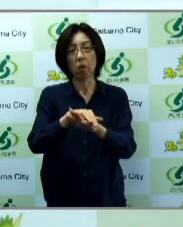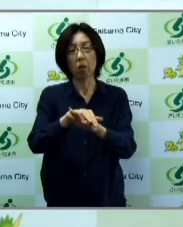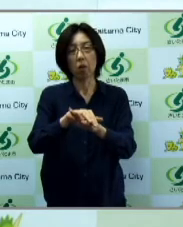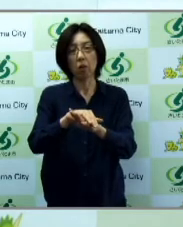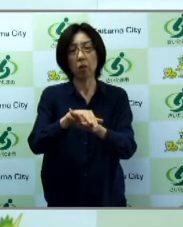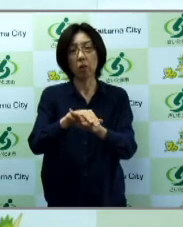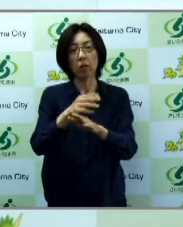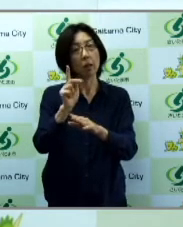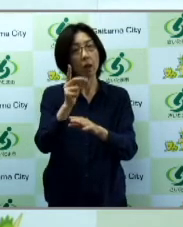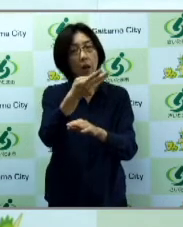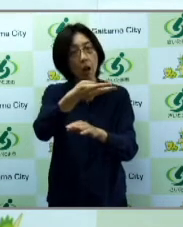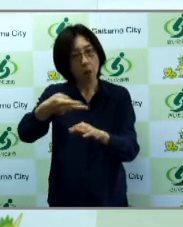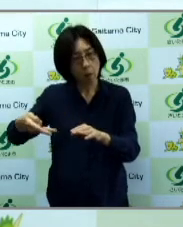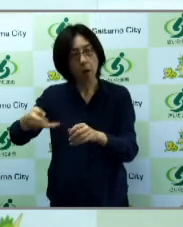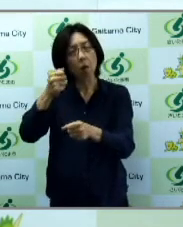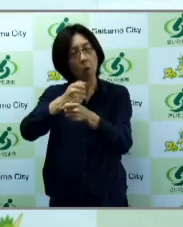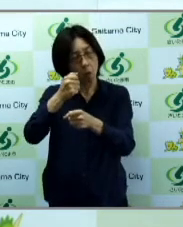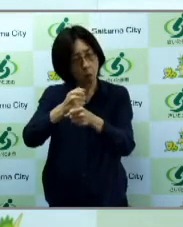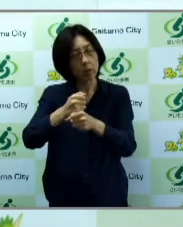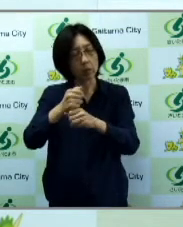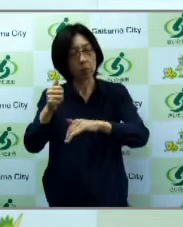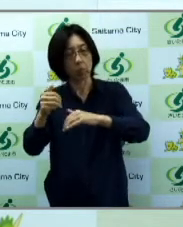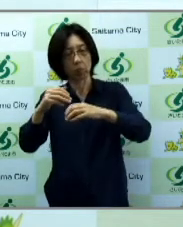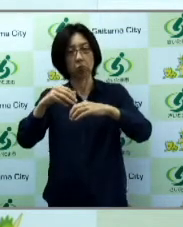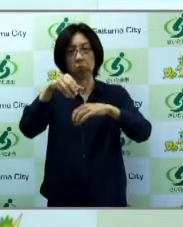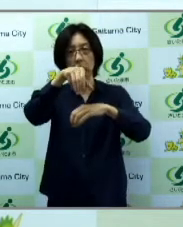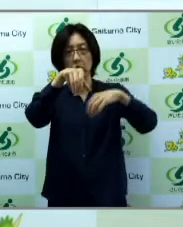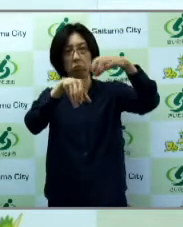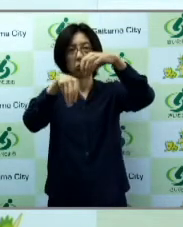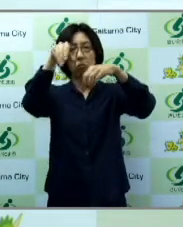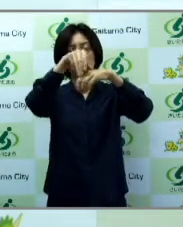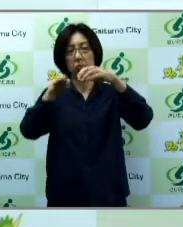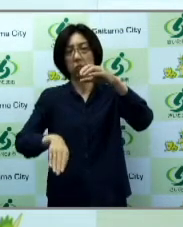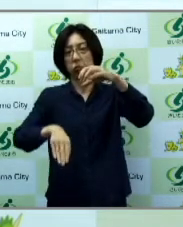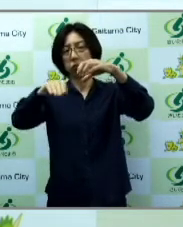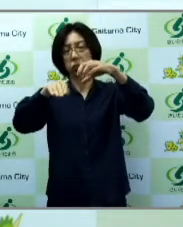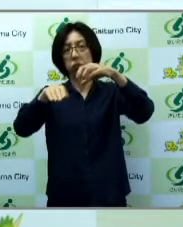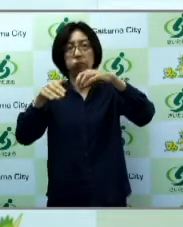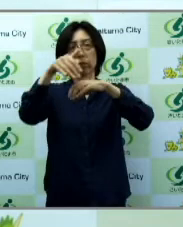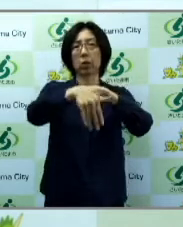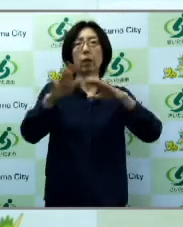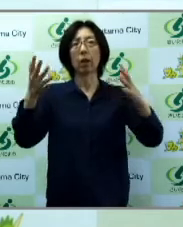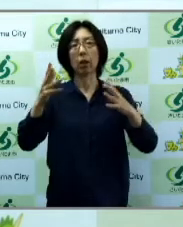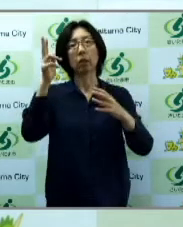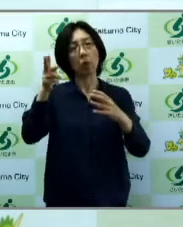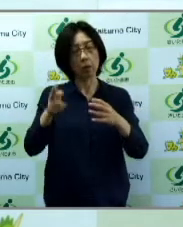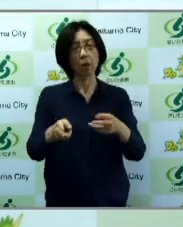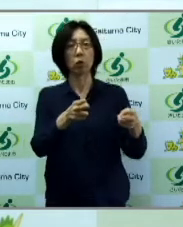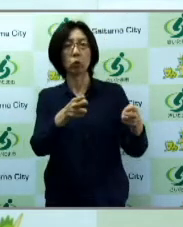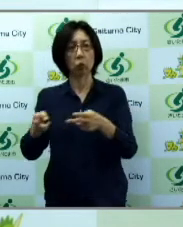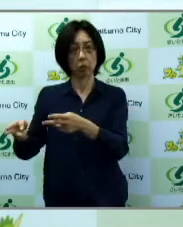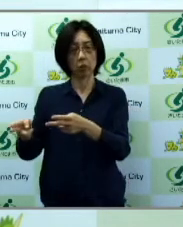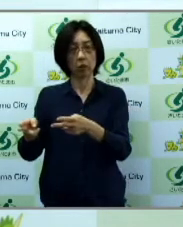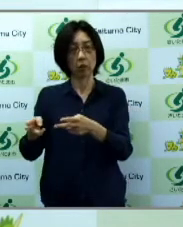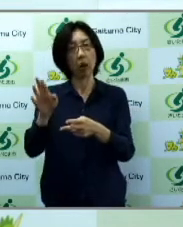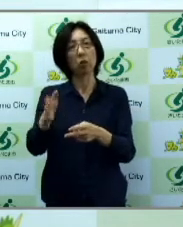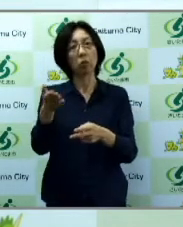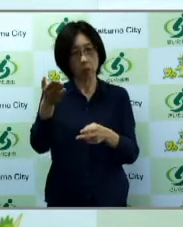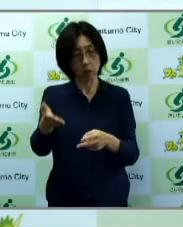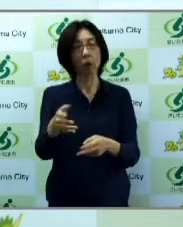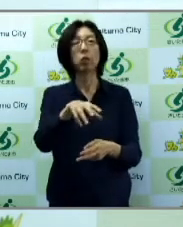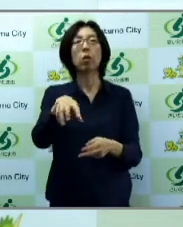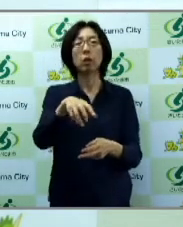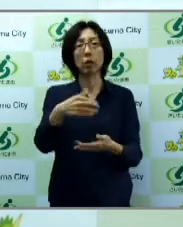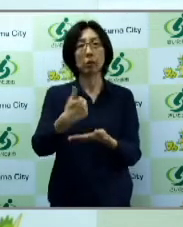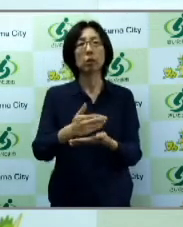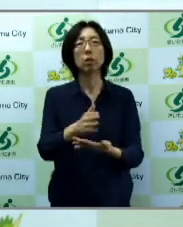思いますので、そこで結構住民の方も不安だと思うんですけど、今年会った時に果たして大丈夫なのかとか、その辺をお聞きできますでしょうか。はい、 ま